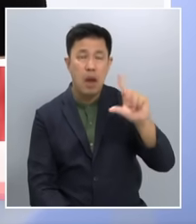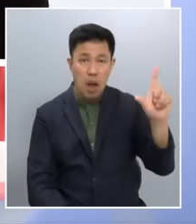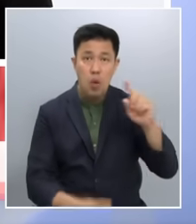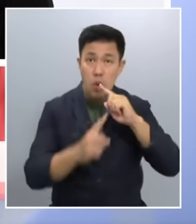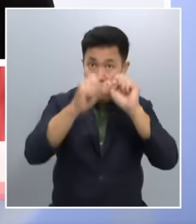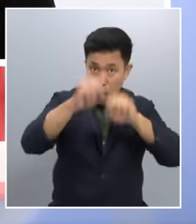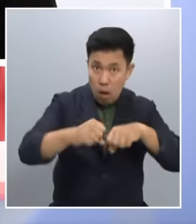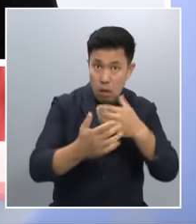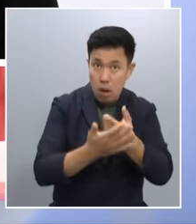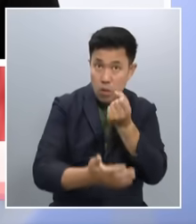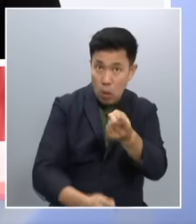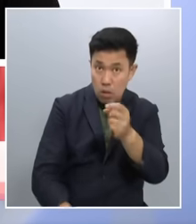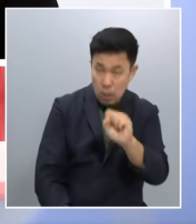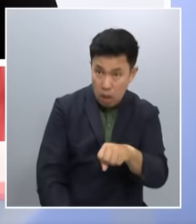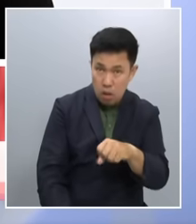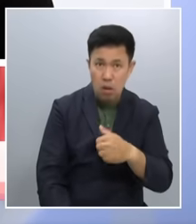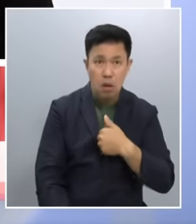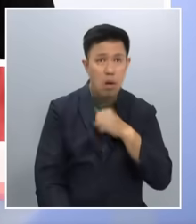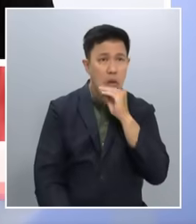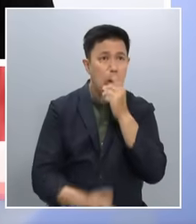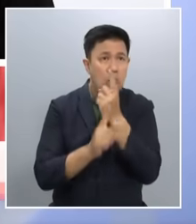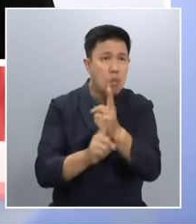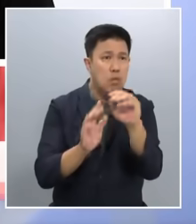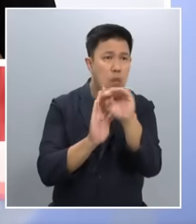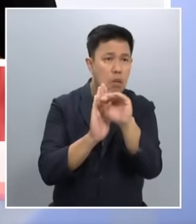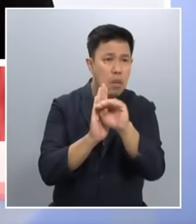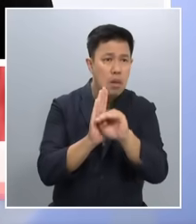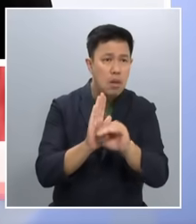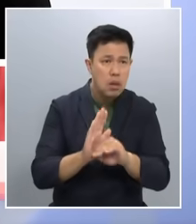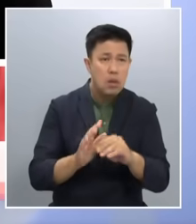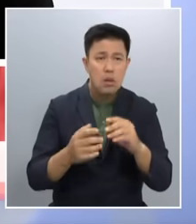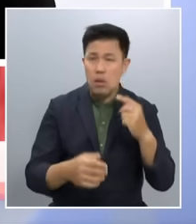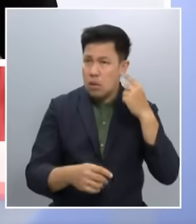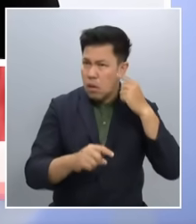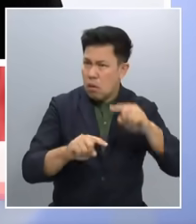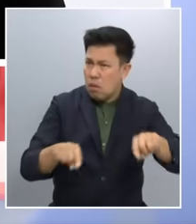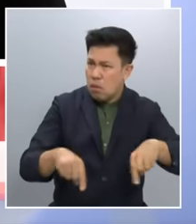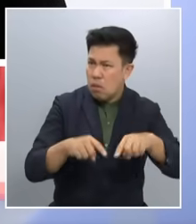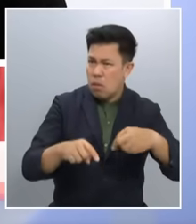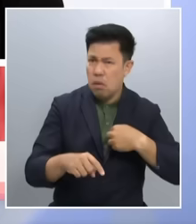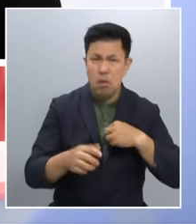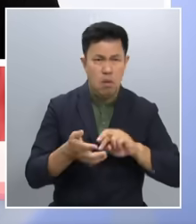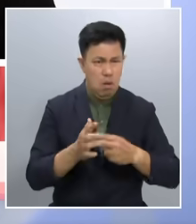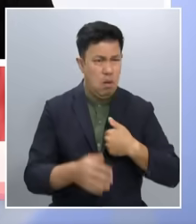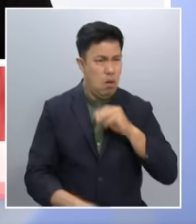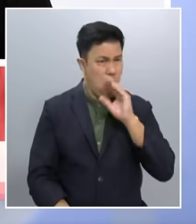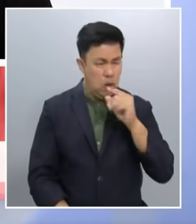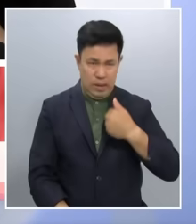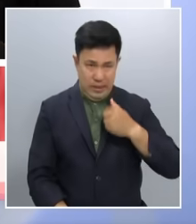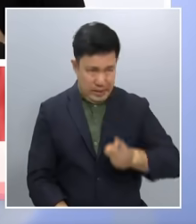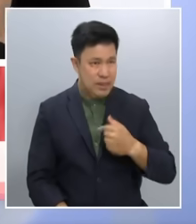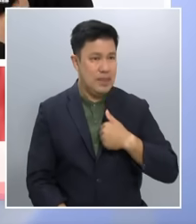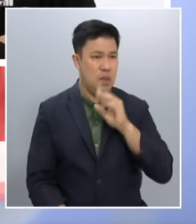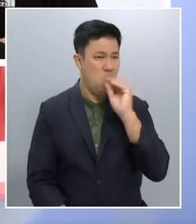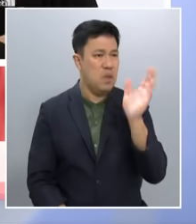ล้วว่าจะจ่ายเป็นเงินสดผมก็พูดตามที่เขาบอกมาทุกอย่างแต่ว่าในคลิปเสียงเนี่ยมันอาจจะดูว่าผมเป็นคนพูดจริงๆแล้วผมไม่ใช่คนพูด